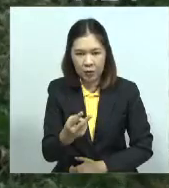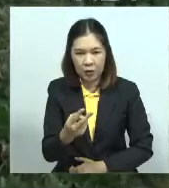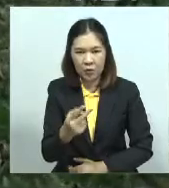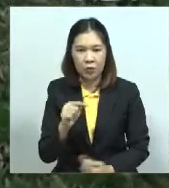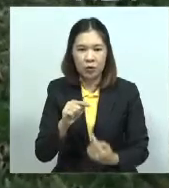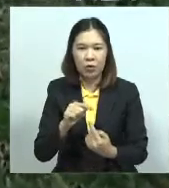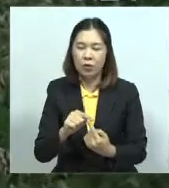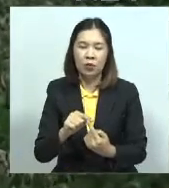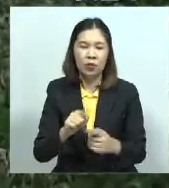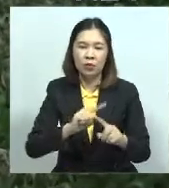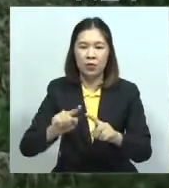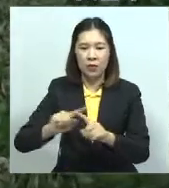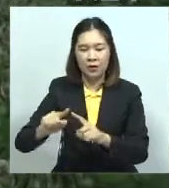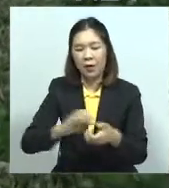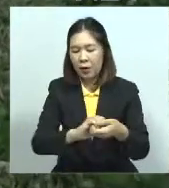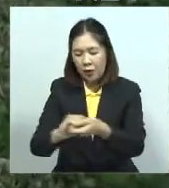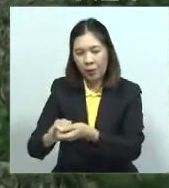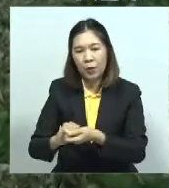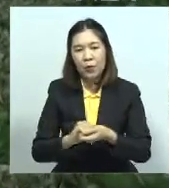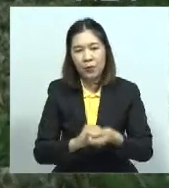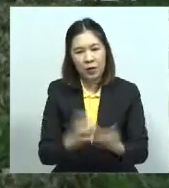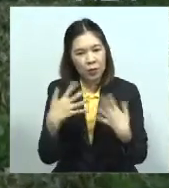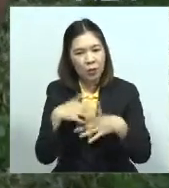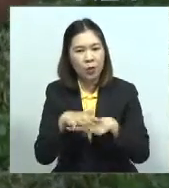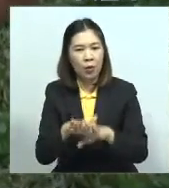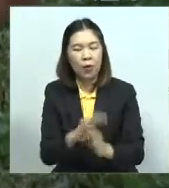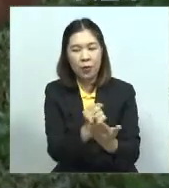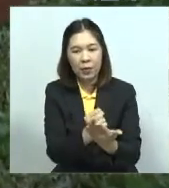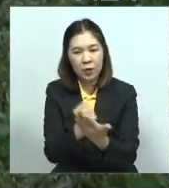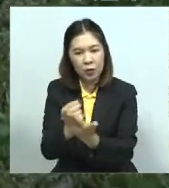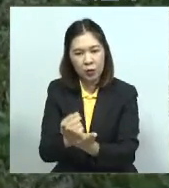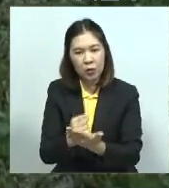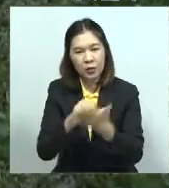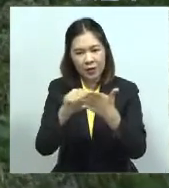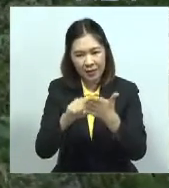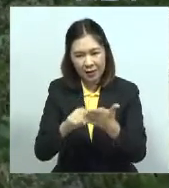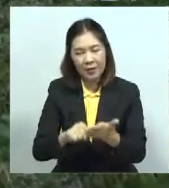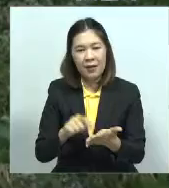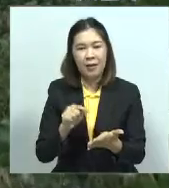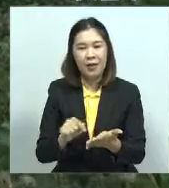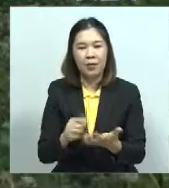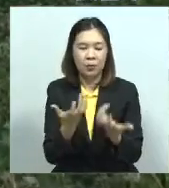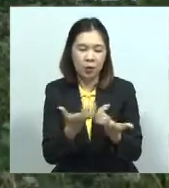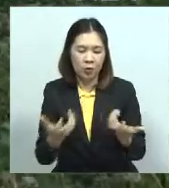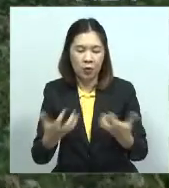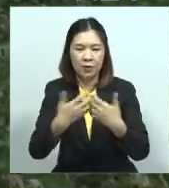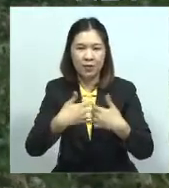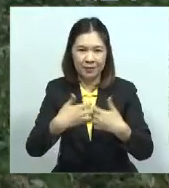านกรมเจ้าท่าต่างๆพวกนี้นะครับรวมกันเพื่อที่จะบูรณาการเครื่องมือนะครับมาใช้แล้วก็